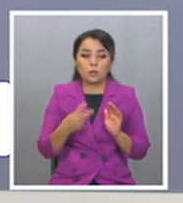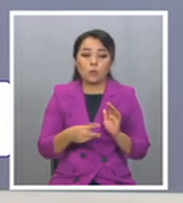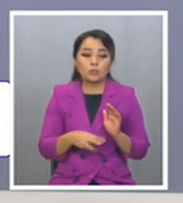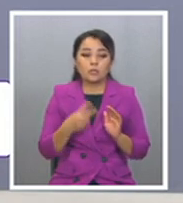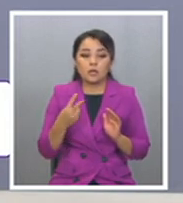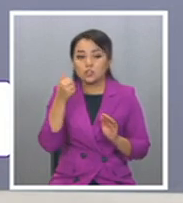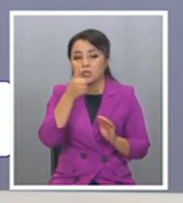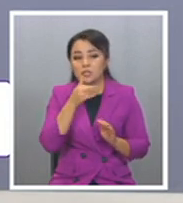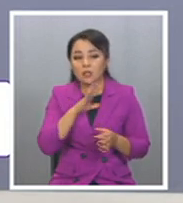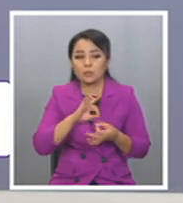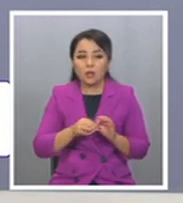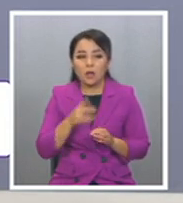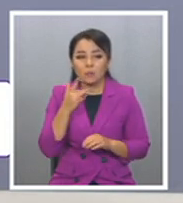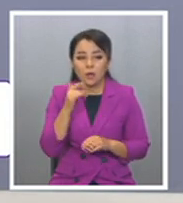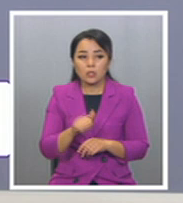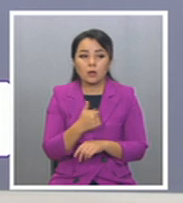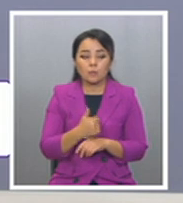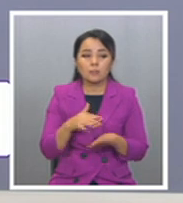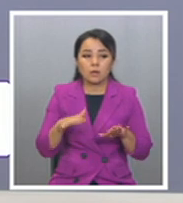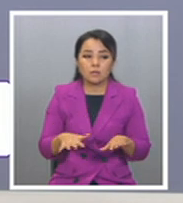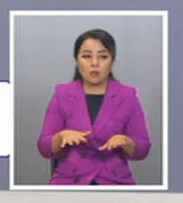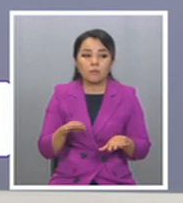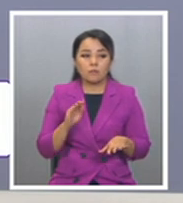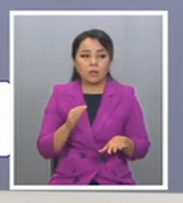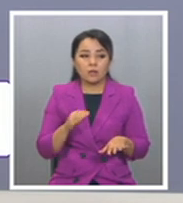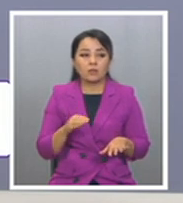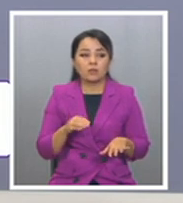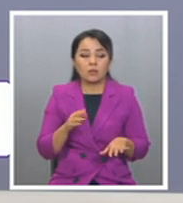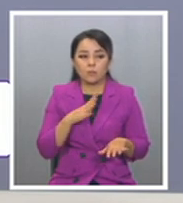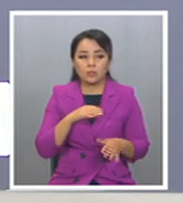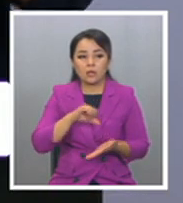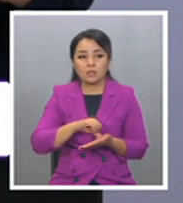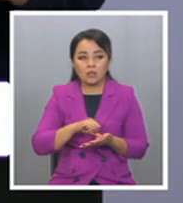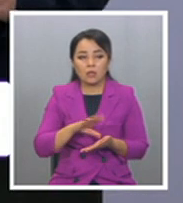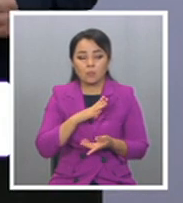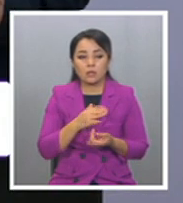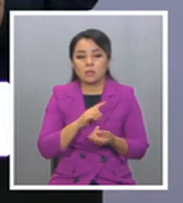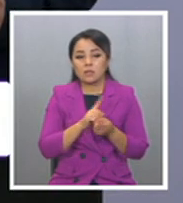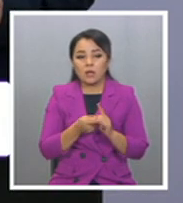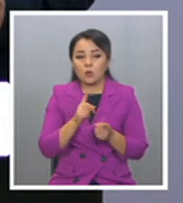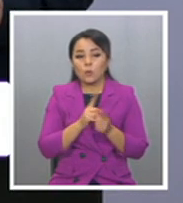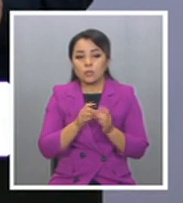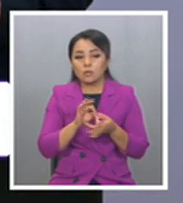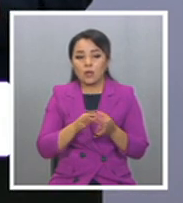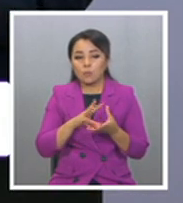Құрама Штаттарының басшылығына Франклин Делан Рузвельттің келуімен күрделі өзгерістерге